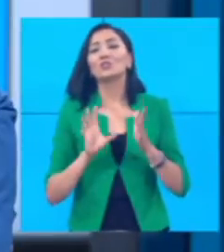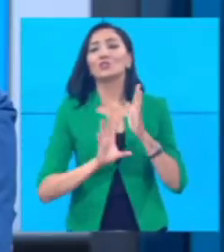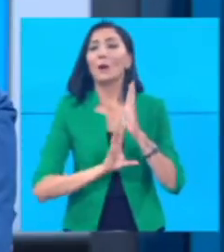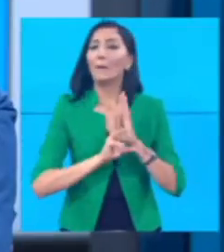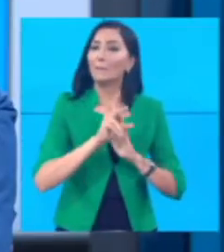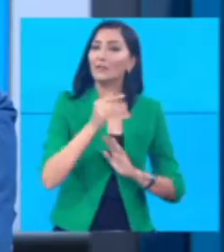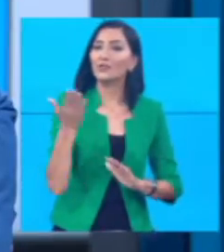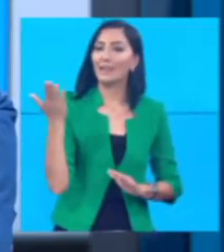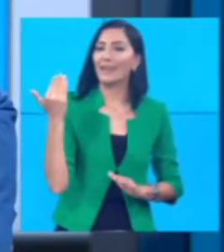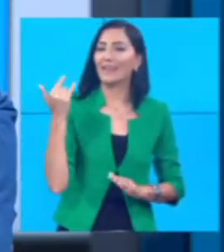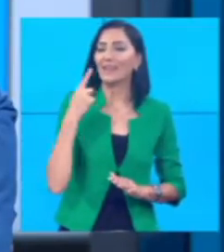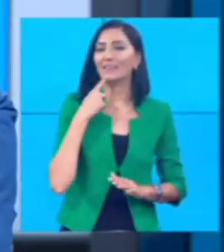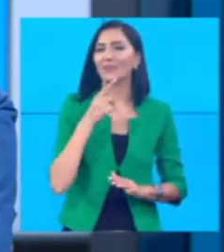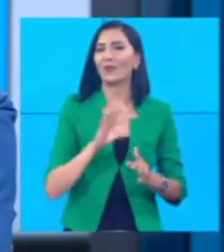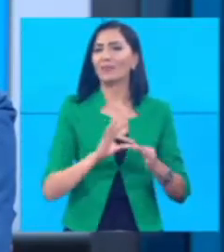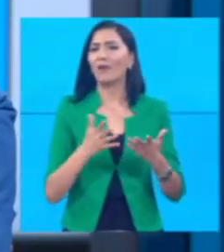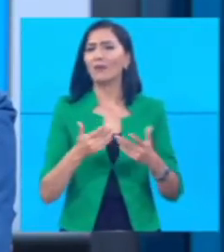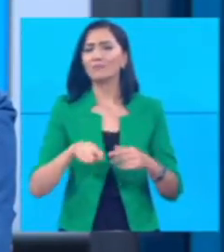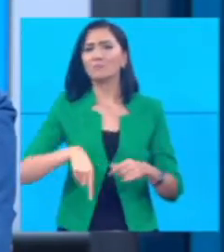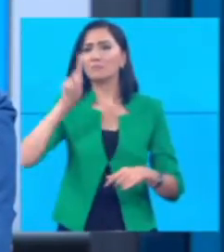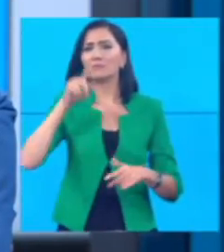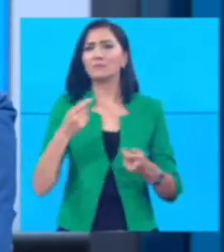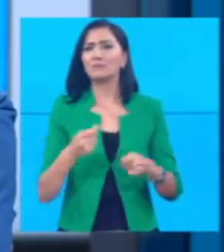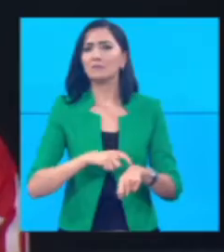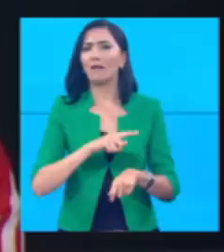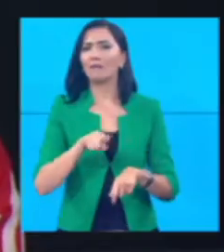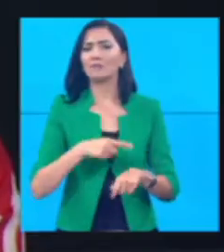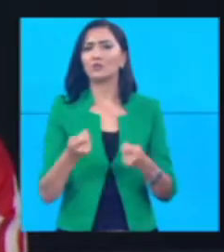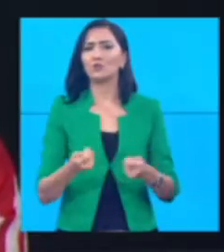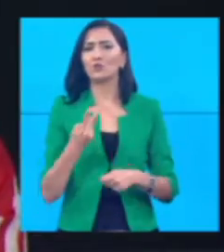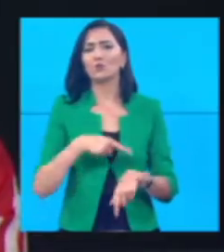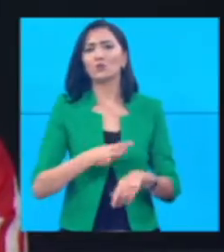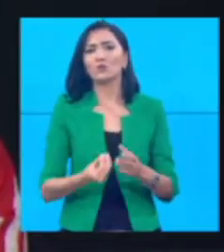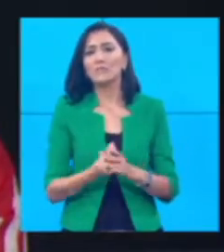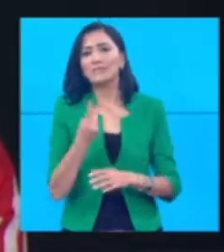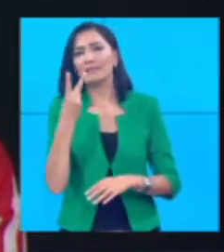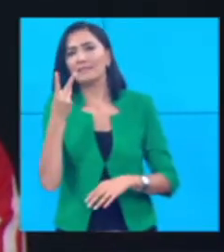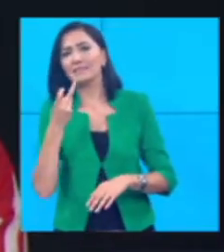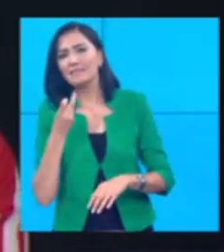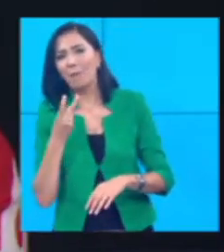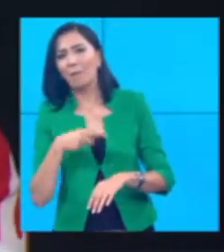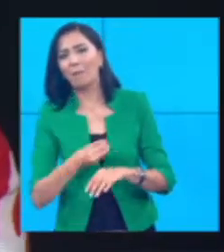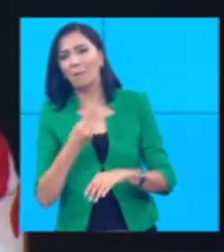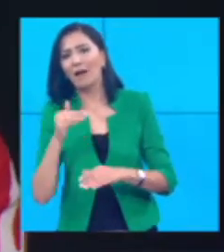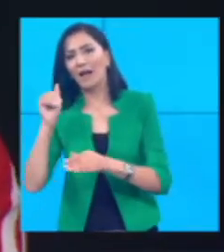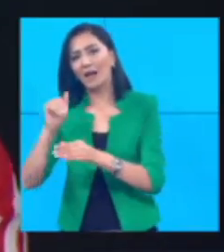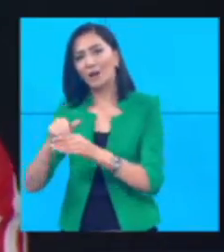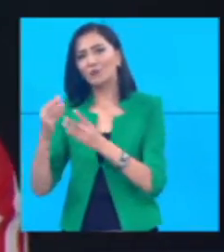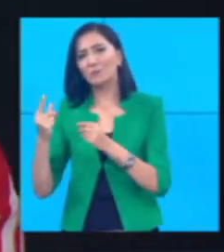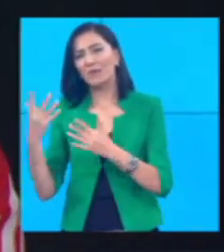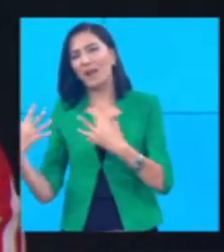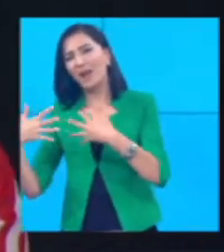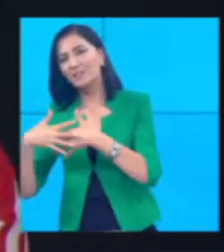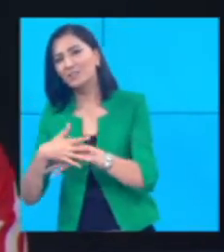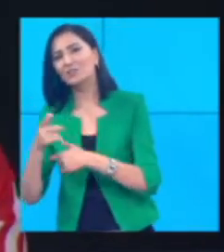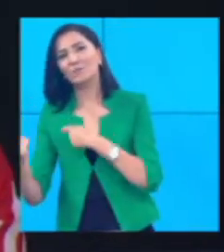çalışınca başarı geliyor. Ne kadar çalışıyorsun günde? Günde 2 saat sabah, sonra kampta olduğumuz için bir de